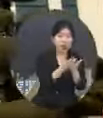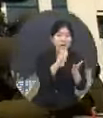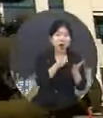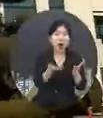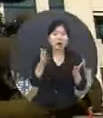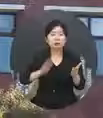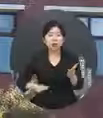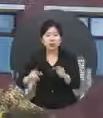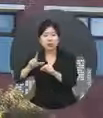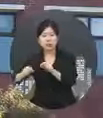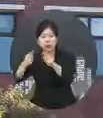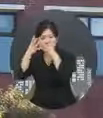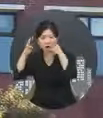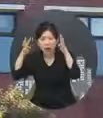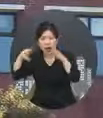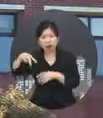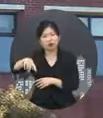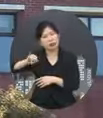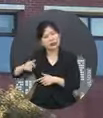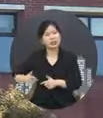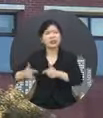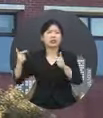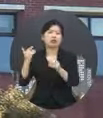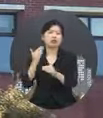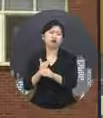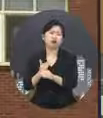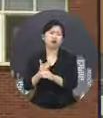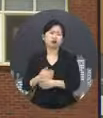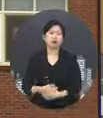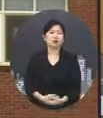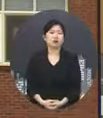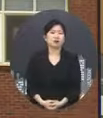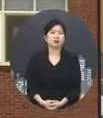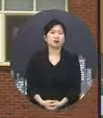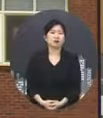양극화의 현실입니다 mbc 늬우스 부 정석입니다